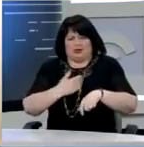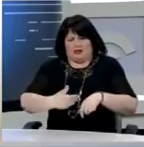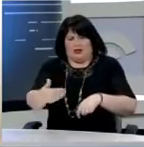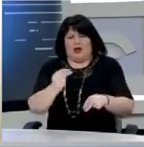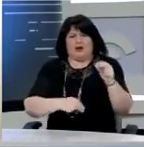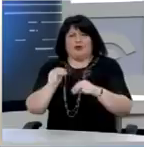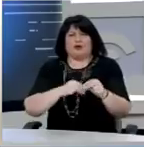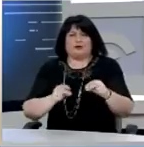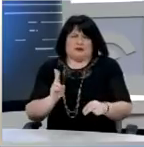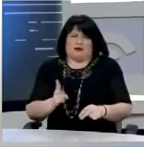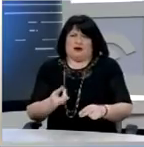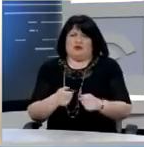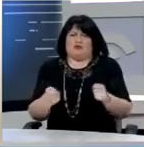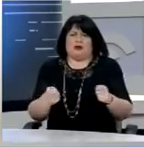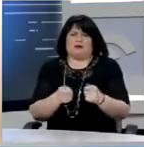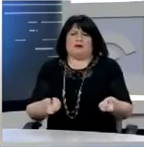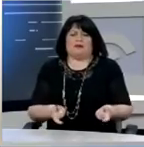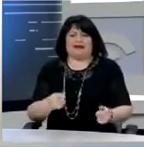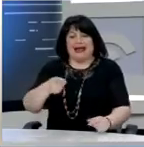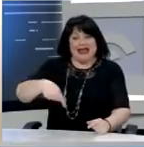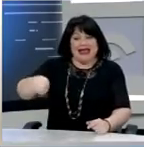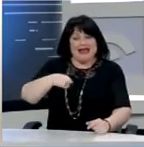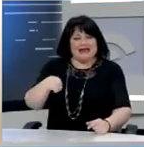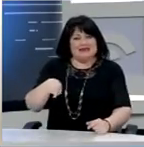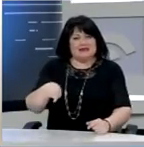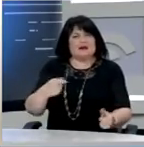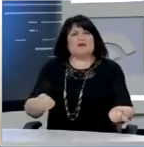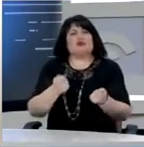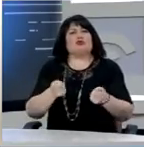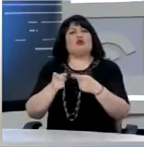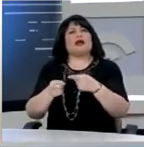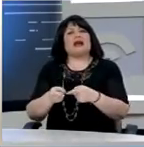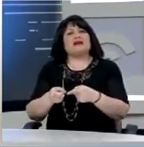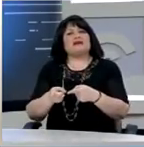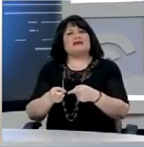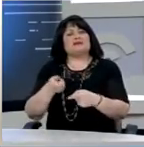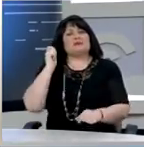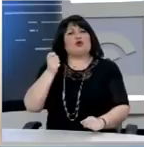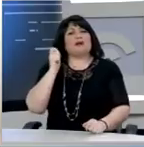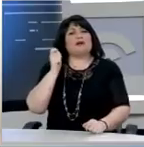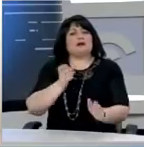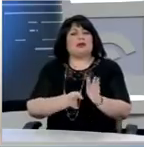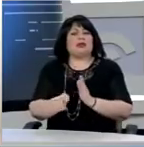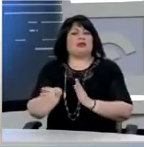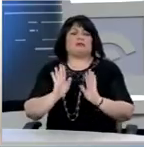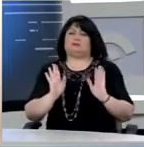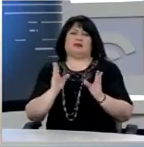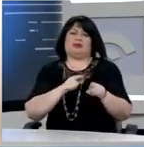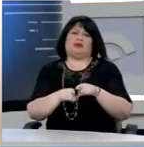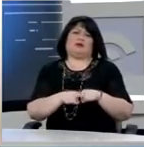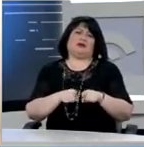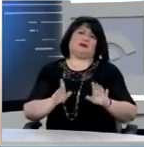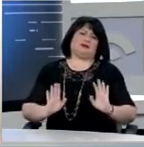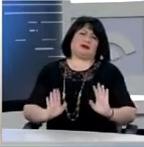εκλογών. Αυτό που κάνετε όμως εσείς ξεφεύγει από το πεδίο της πολιτικής. Ξεφεύγει από